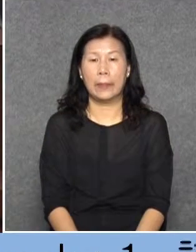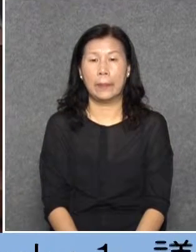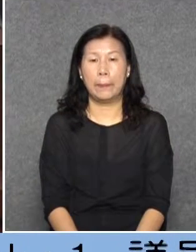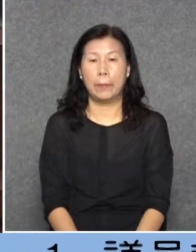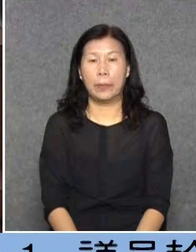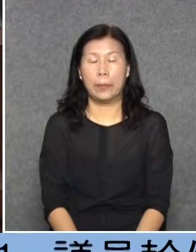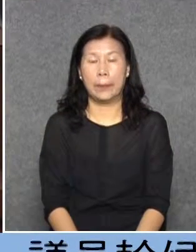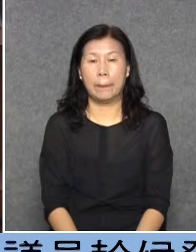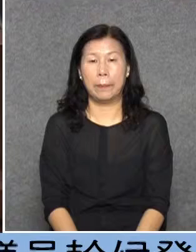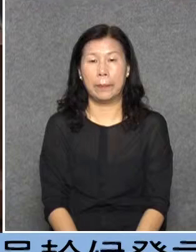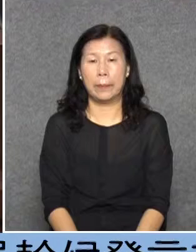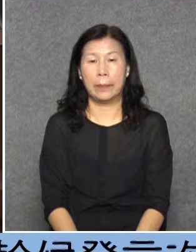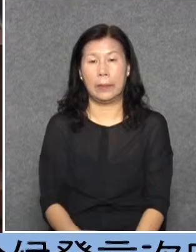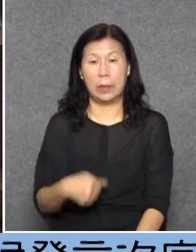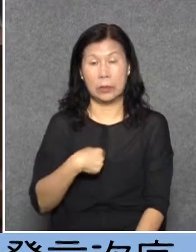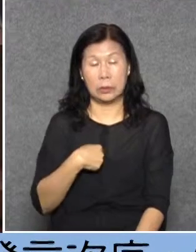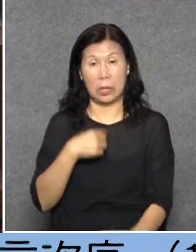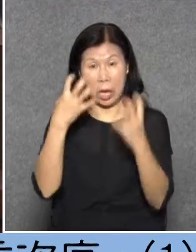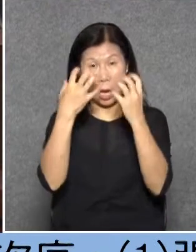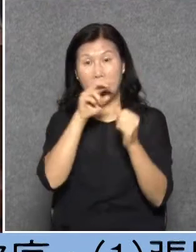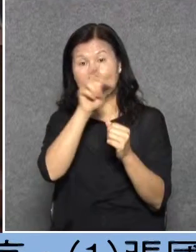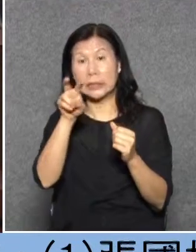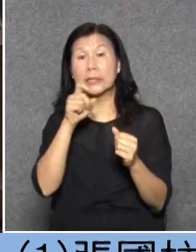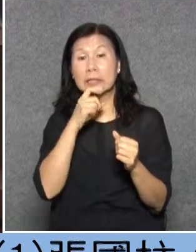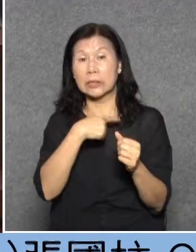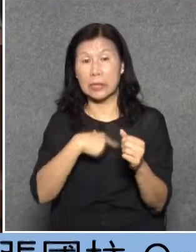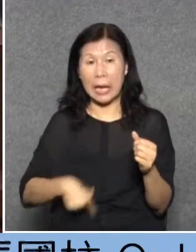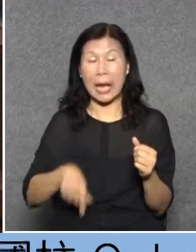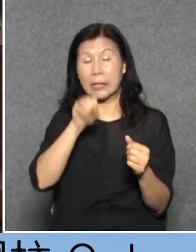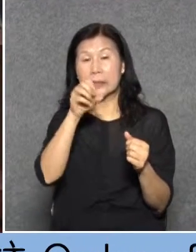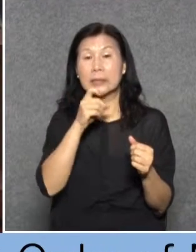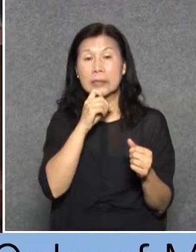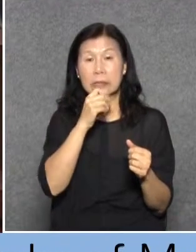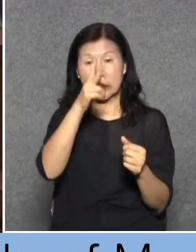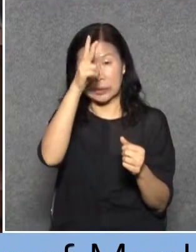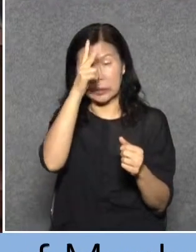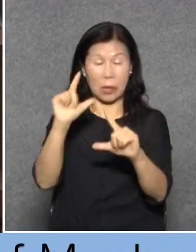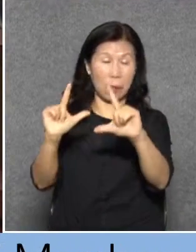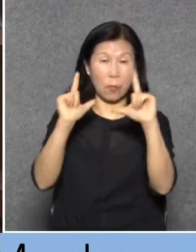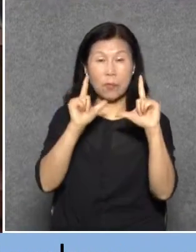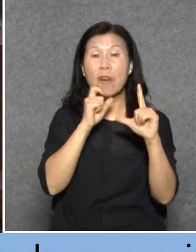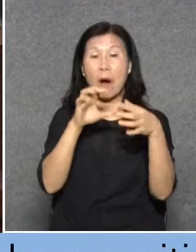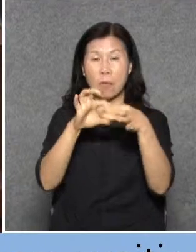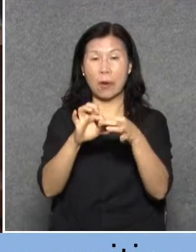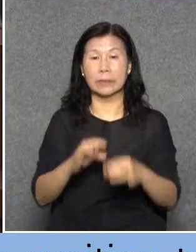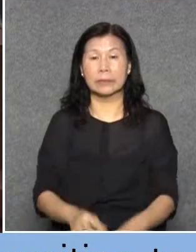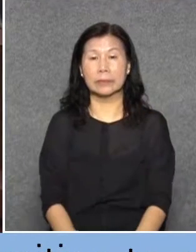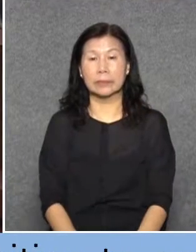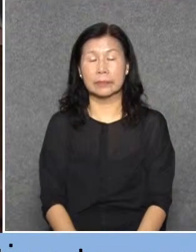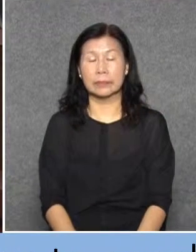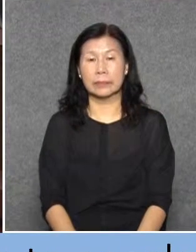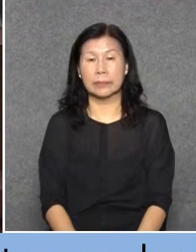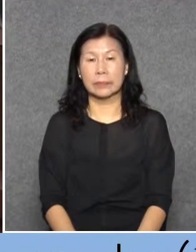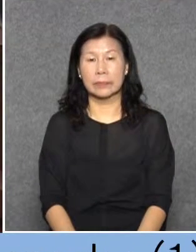我就留意到有些剛才有些講法，用一個少少講講，就是有政府回應很多關於這個